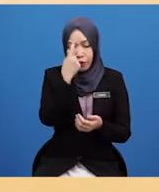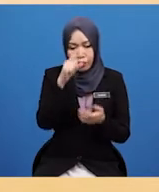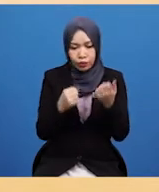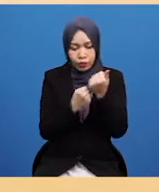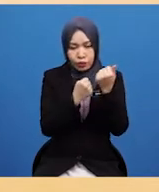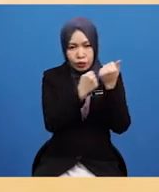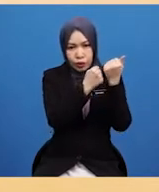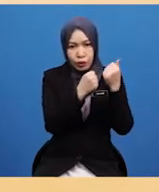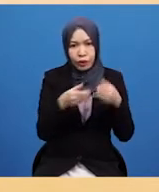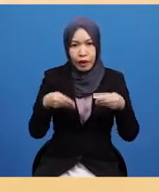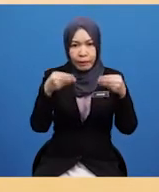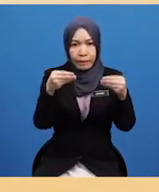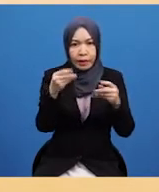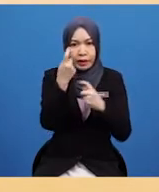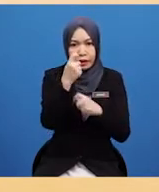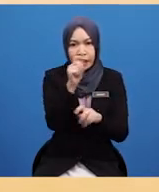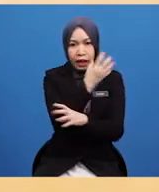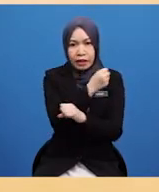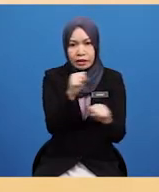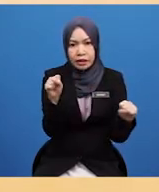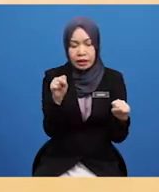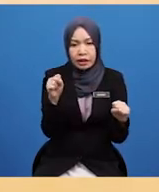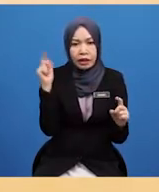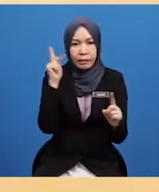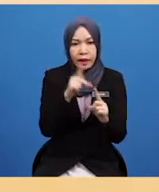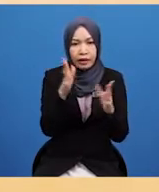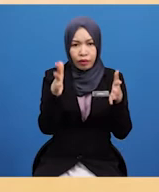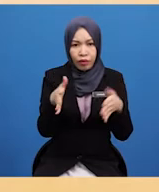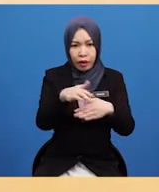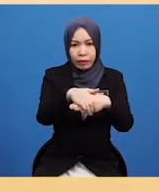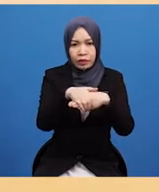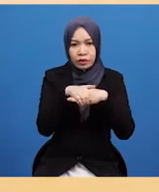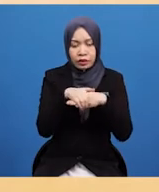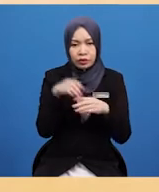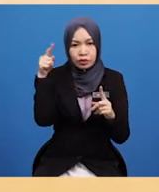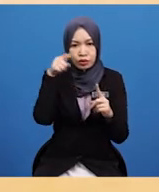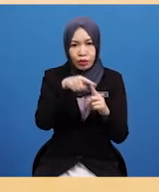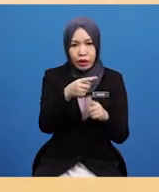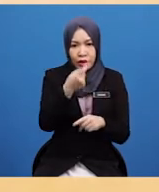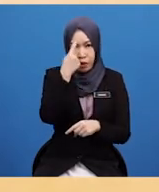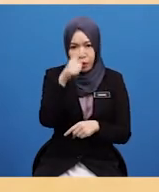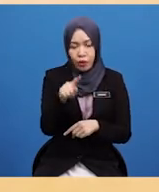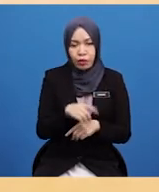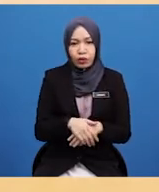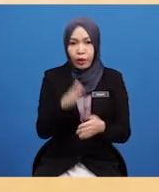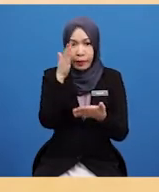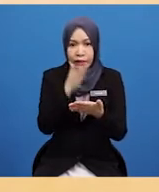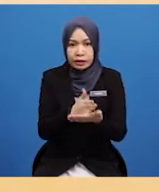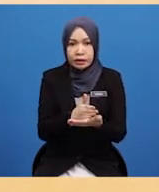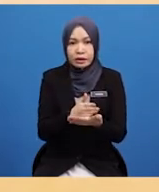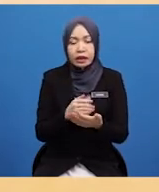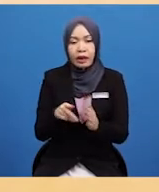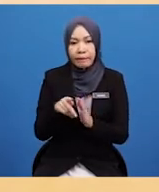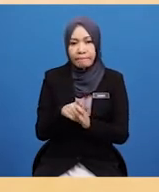memberi taat setia kepada kerajaan British. Ia bertujuan untuk menyekat kebangkitan orang Melayu.